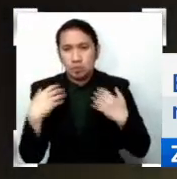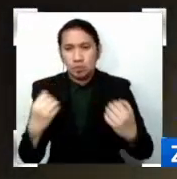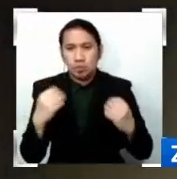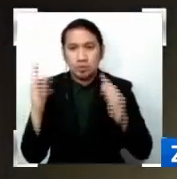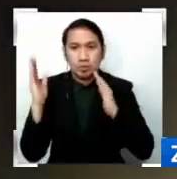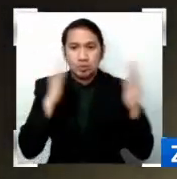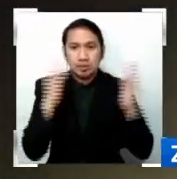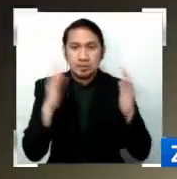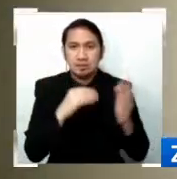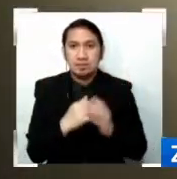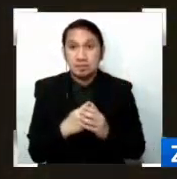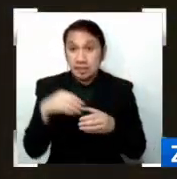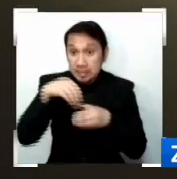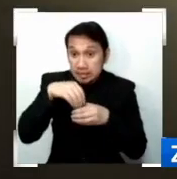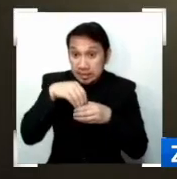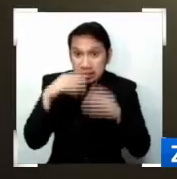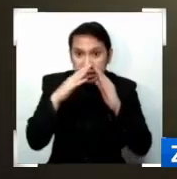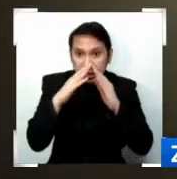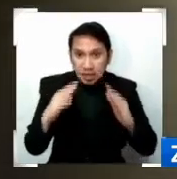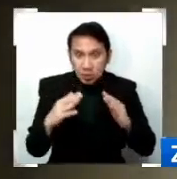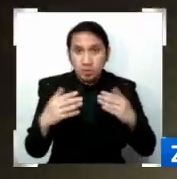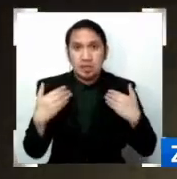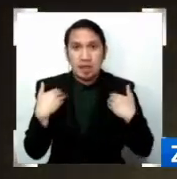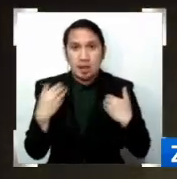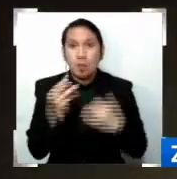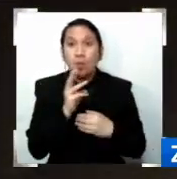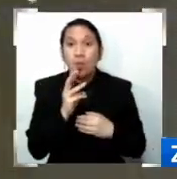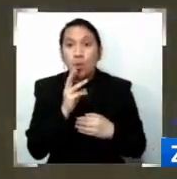Ang loob ng bahay, pinasok na rin ng tubig.